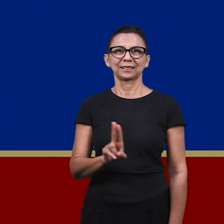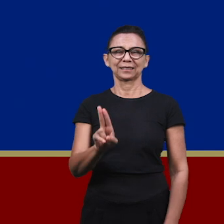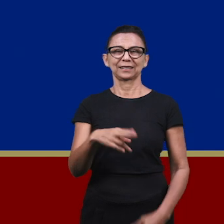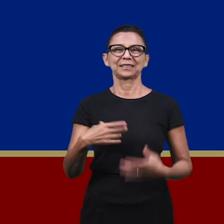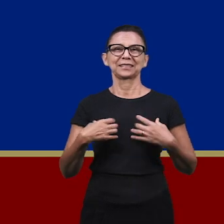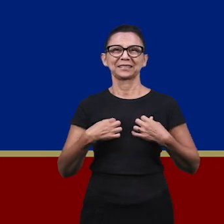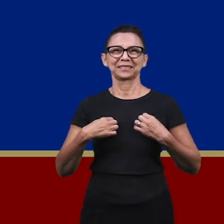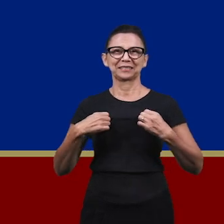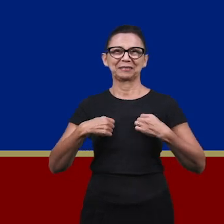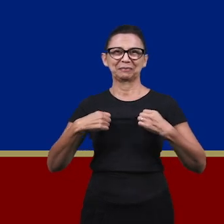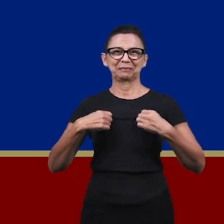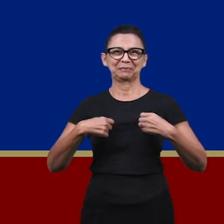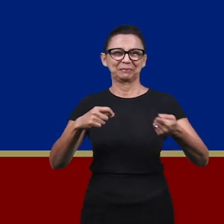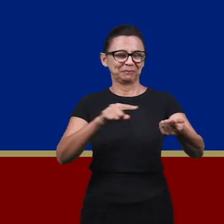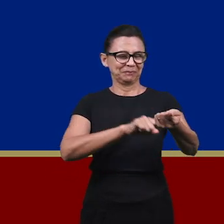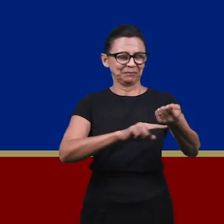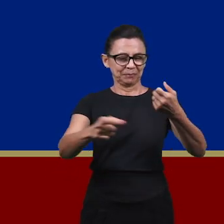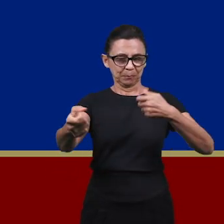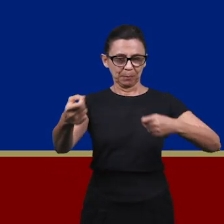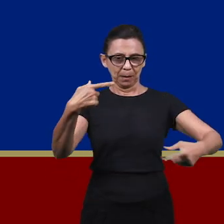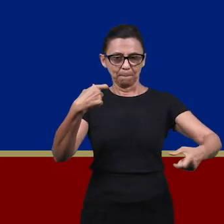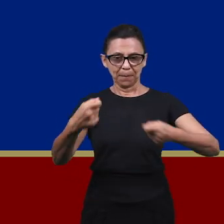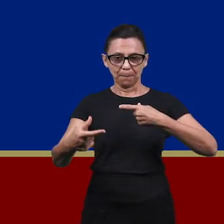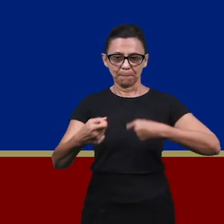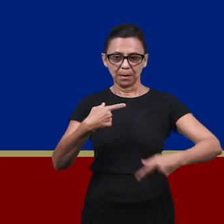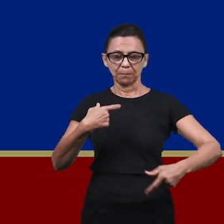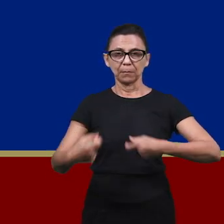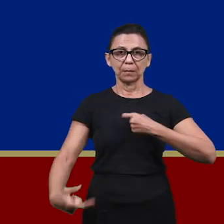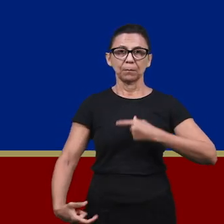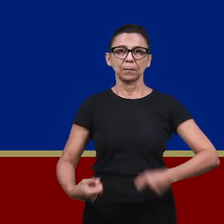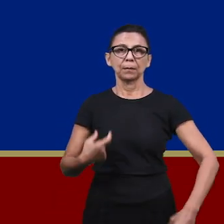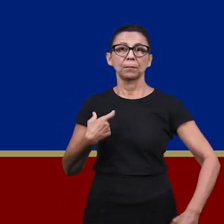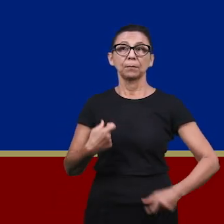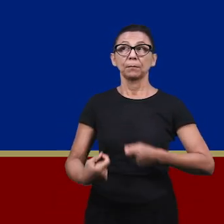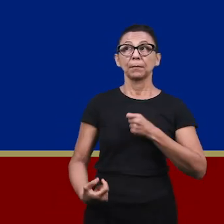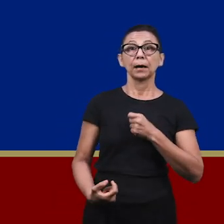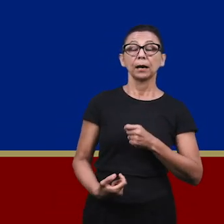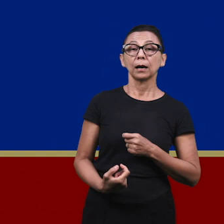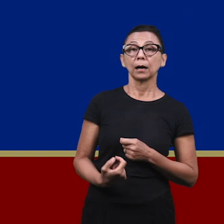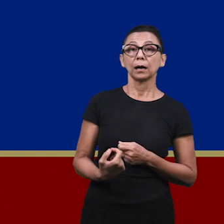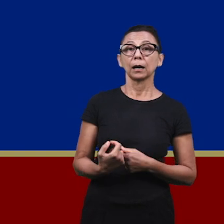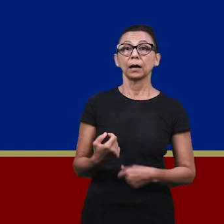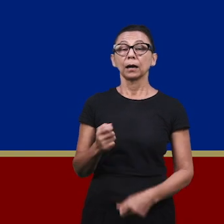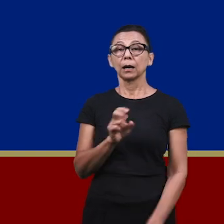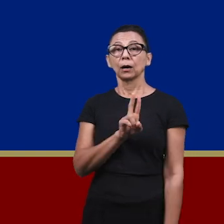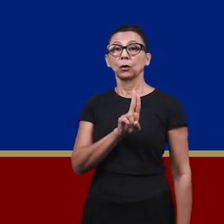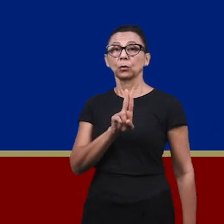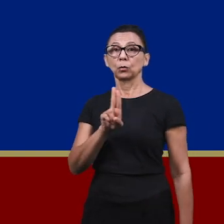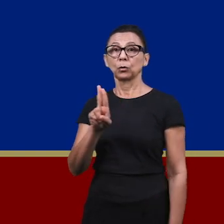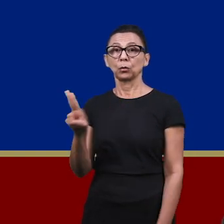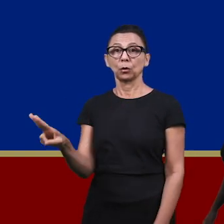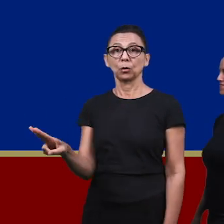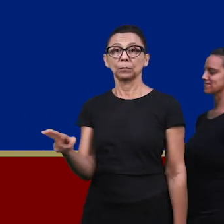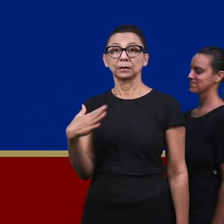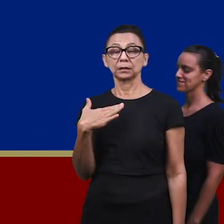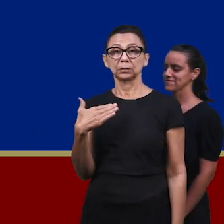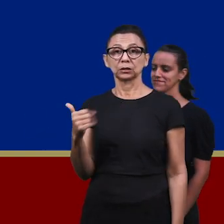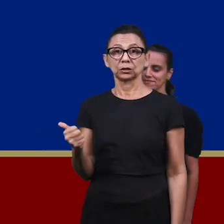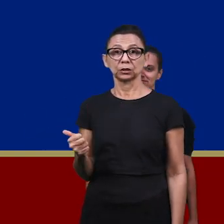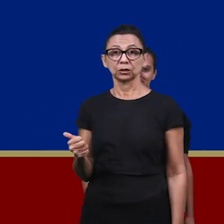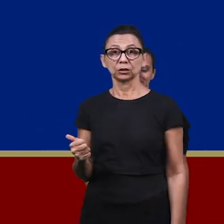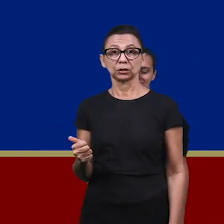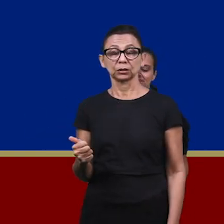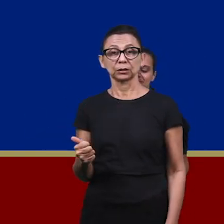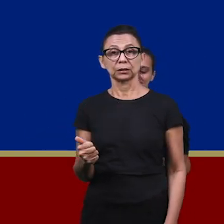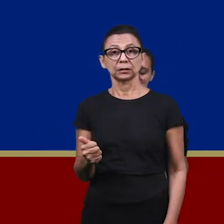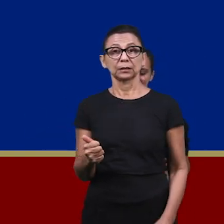robe tachée de sang. Et le nom par lequel il s'appelle est la